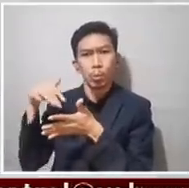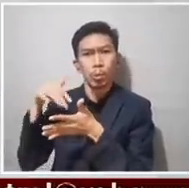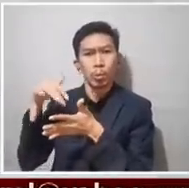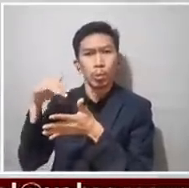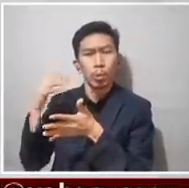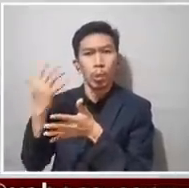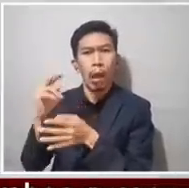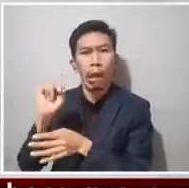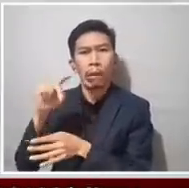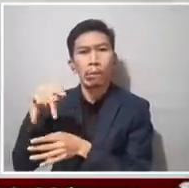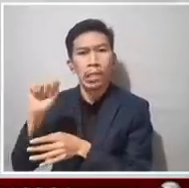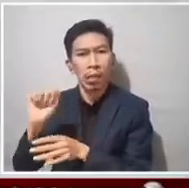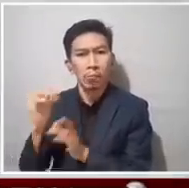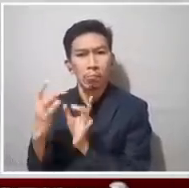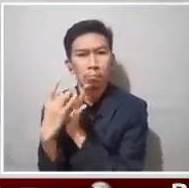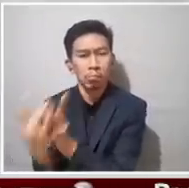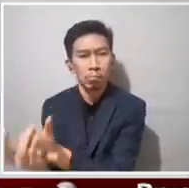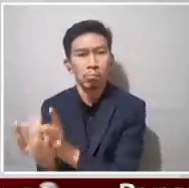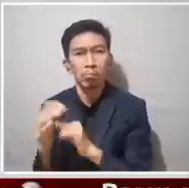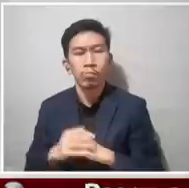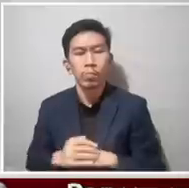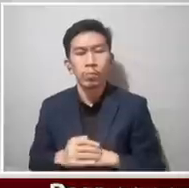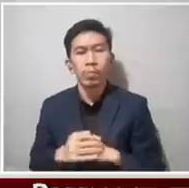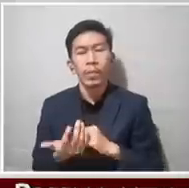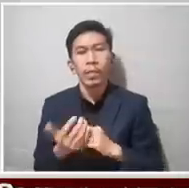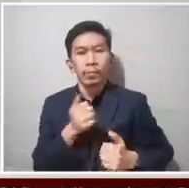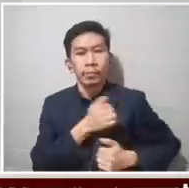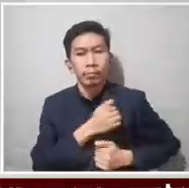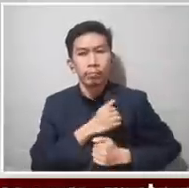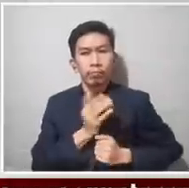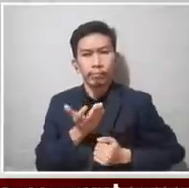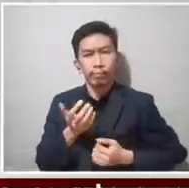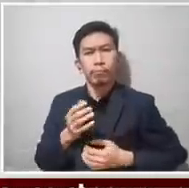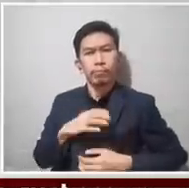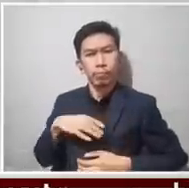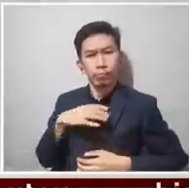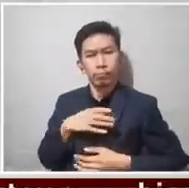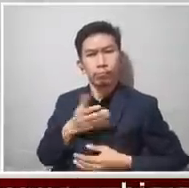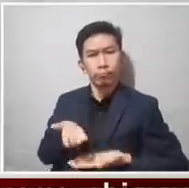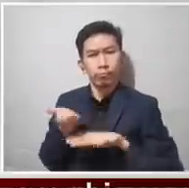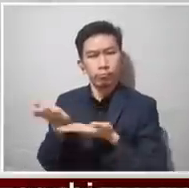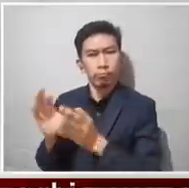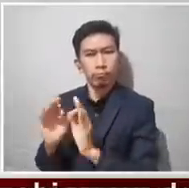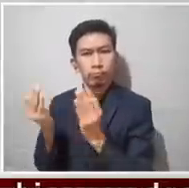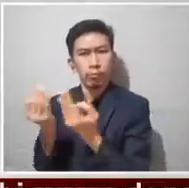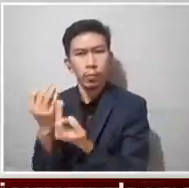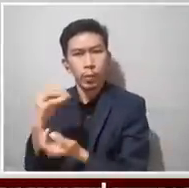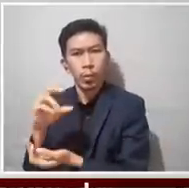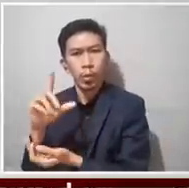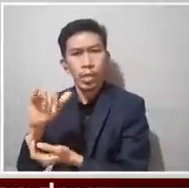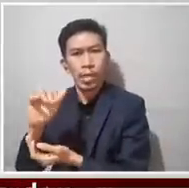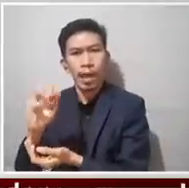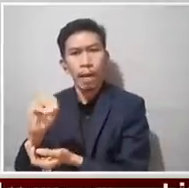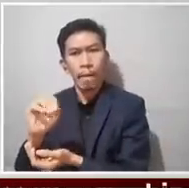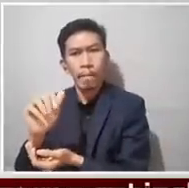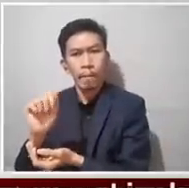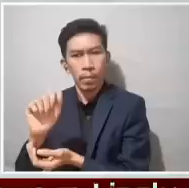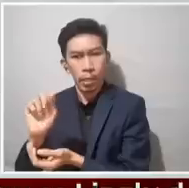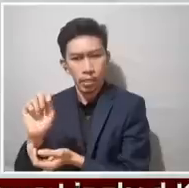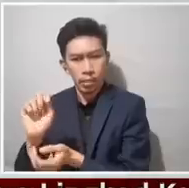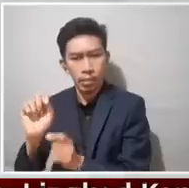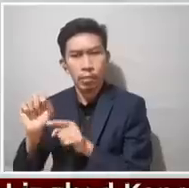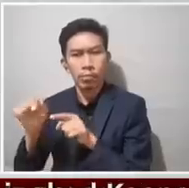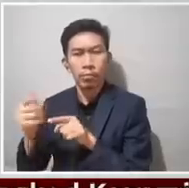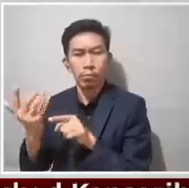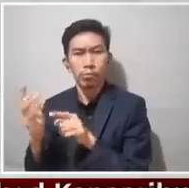ng pakikiramay ang Army sa pamilya Culiamat. Kinilala nito na may mga usaping kaugnay sa sitwasyon ng mga indigenous peoples o lumad pero